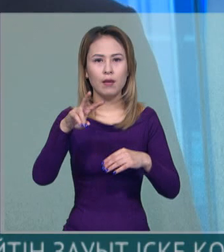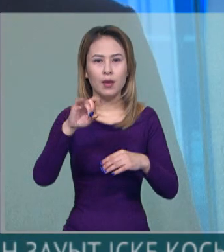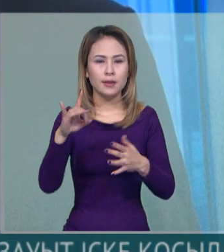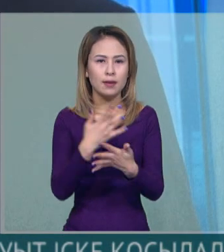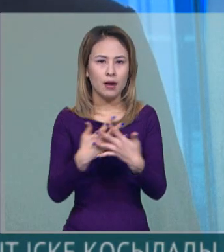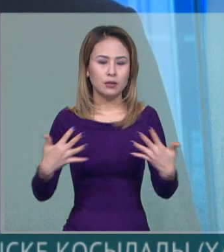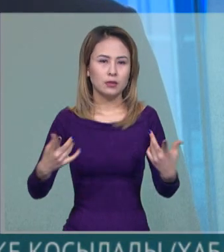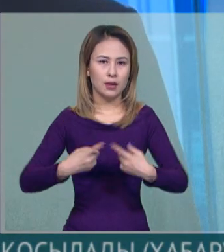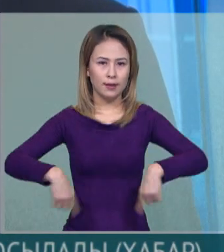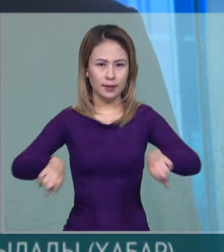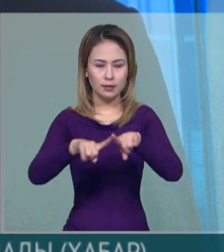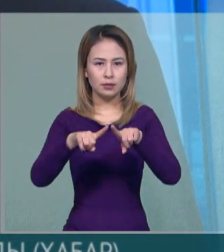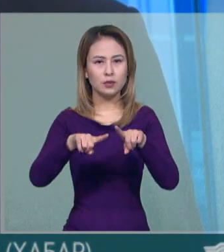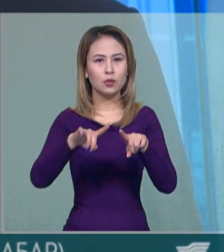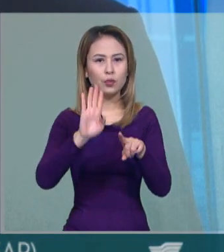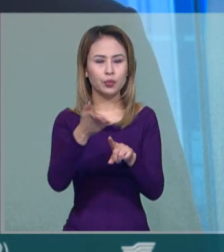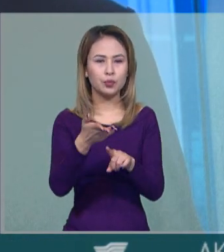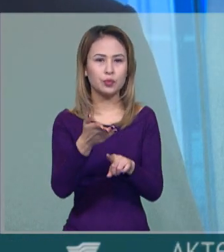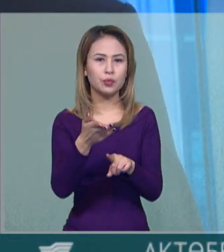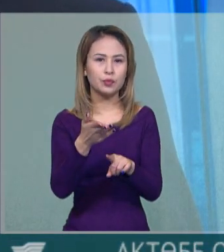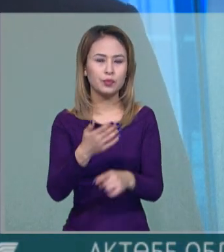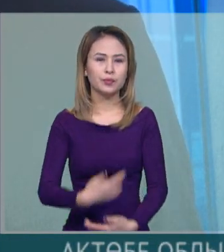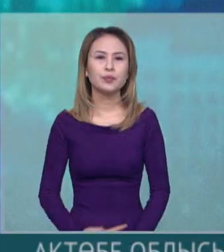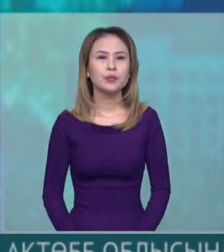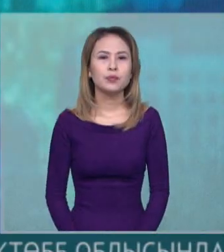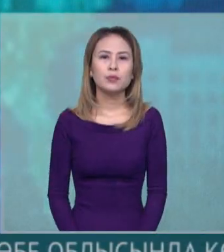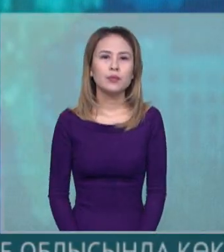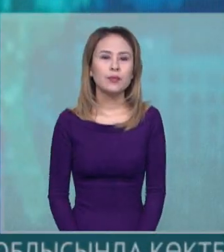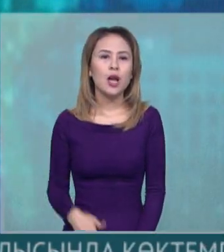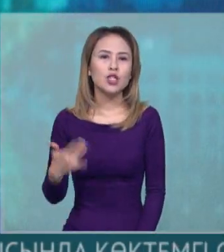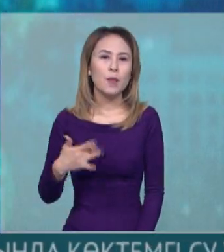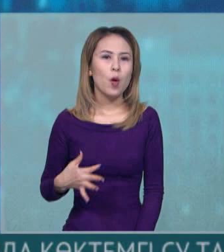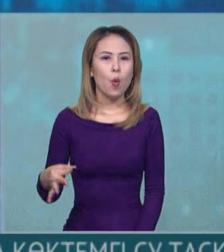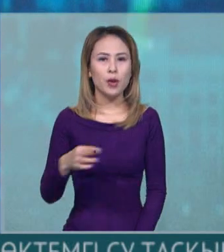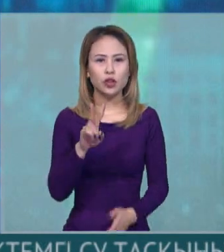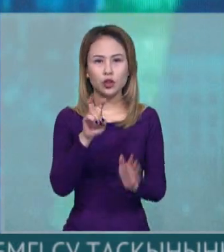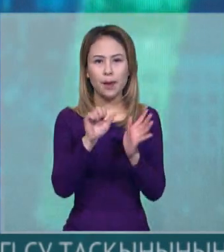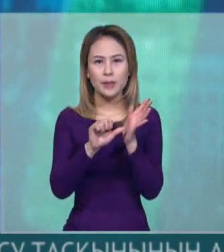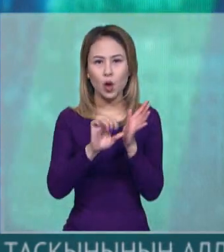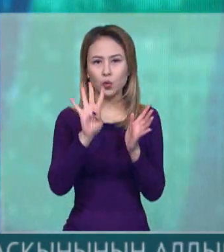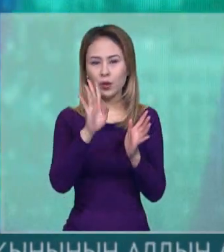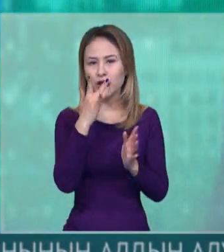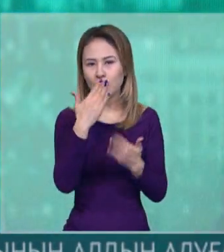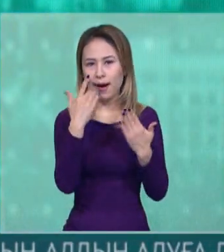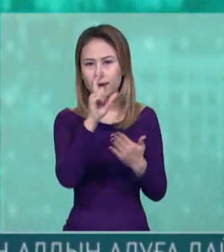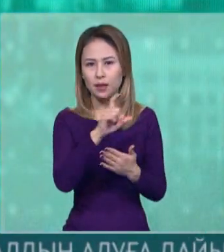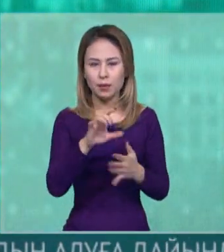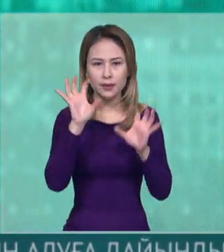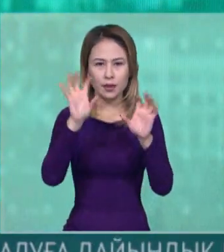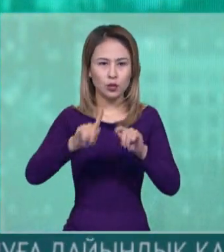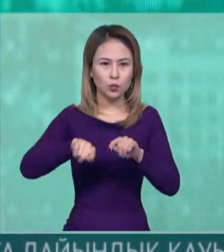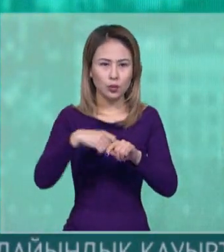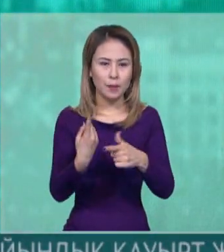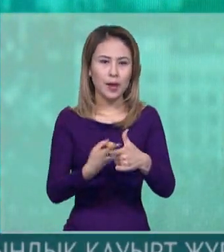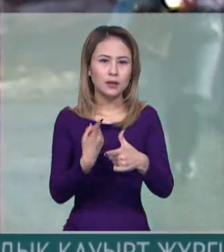гектар жерді көлемін алады. Жамбыл облысында 264 шетел азаматы заңсыз жүрген.